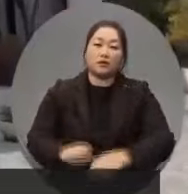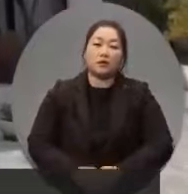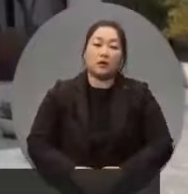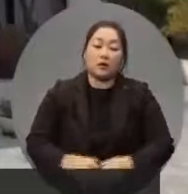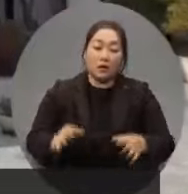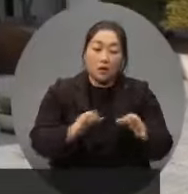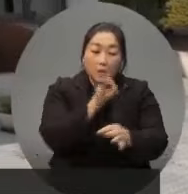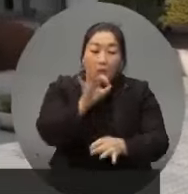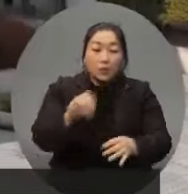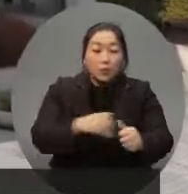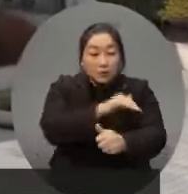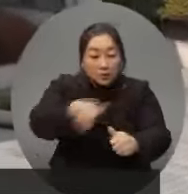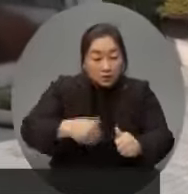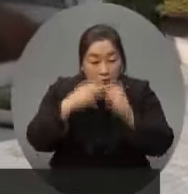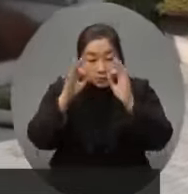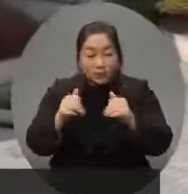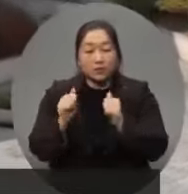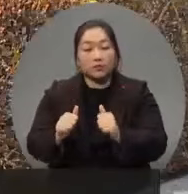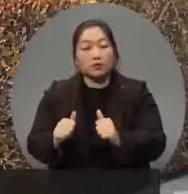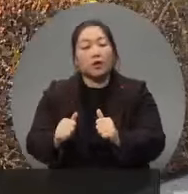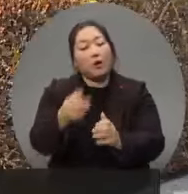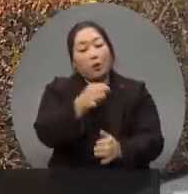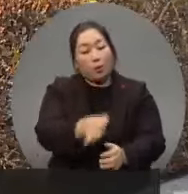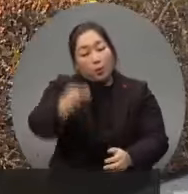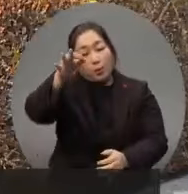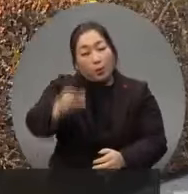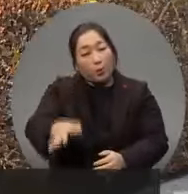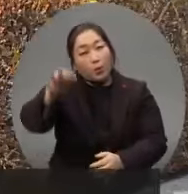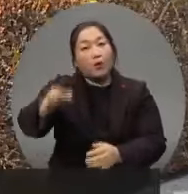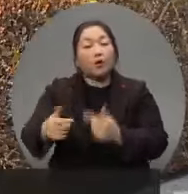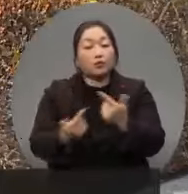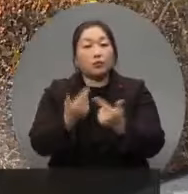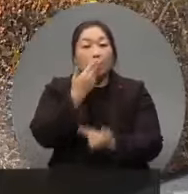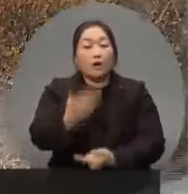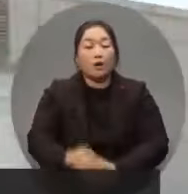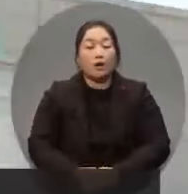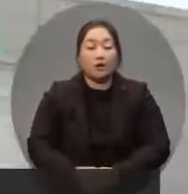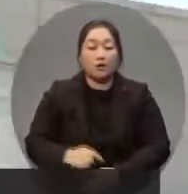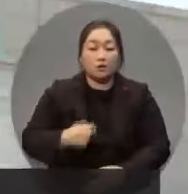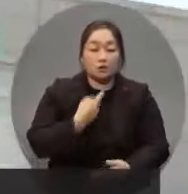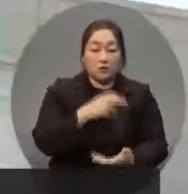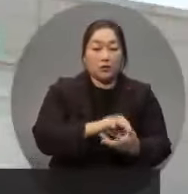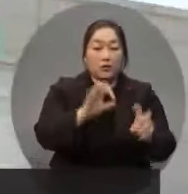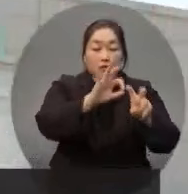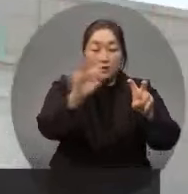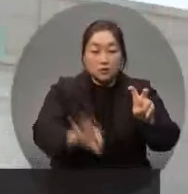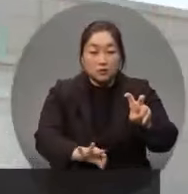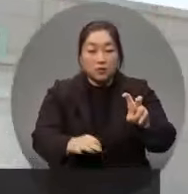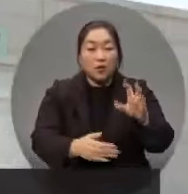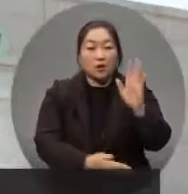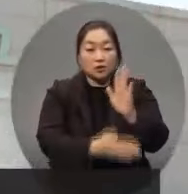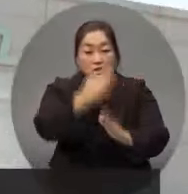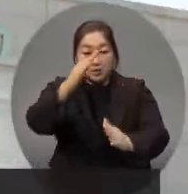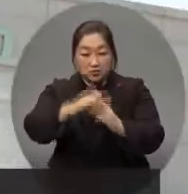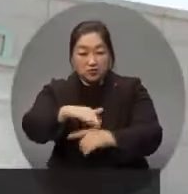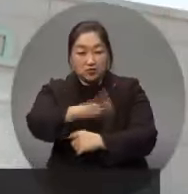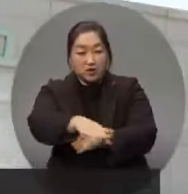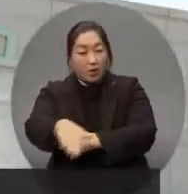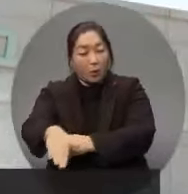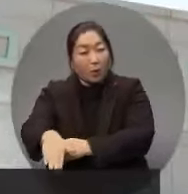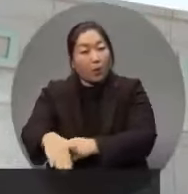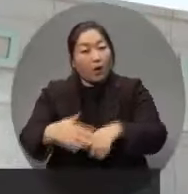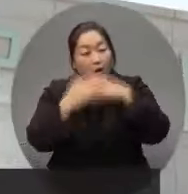따라 심의위가 인상폭을 달리 정할 수 있는데 재정자립도가 20%도 안 되는 지자체들까지